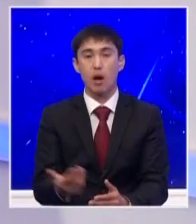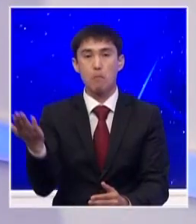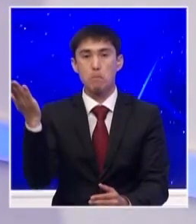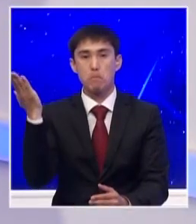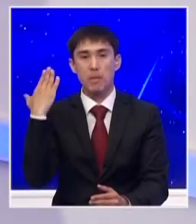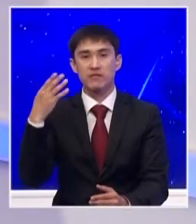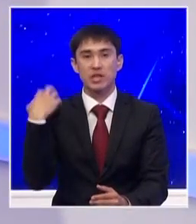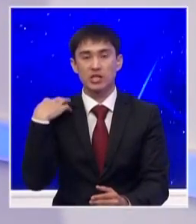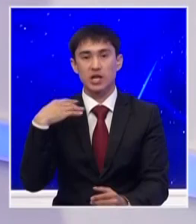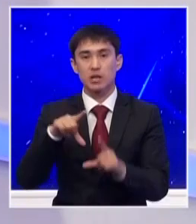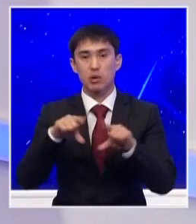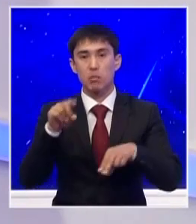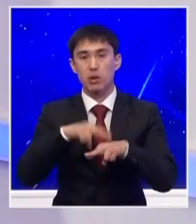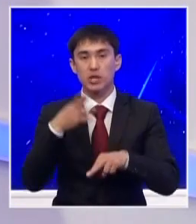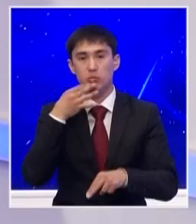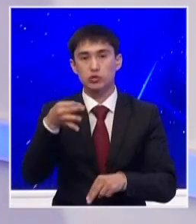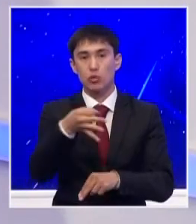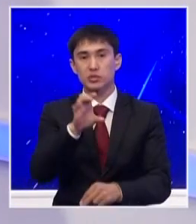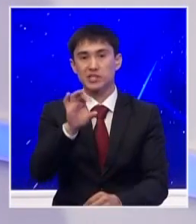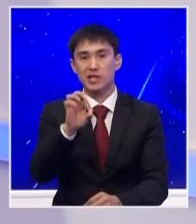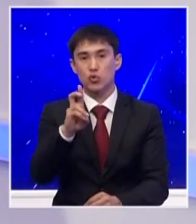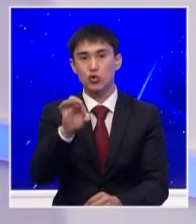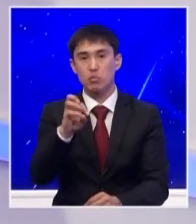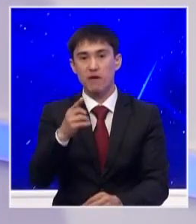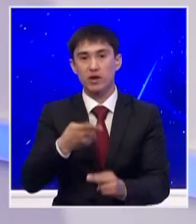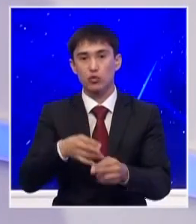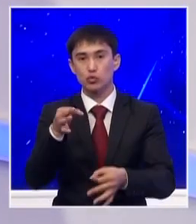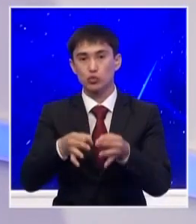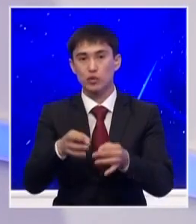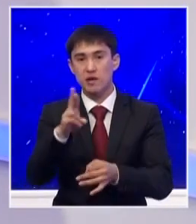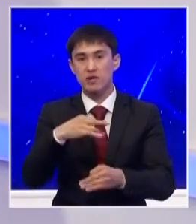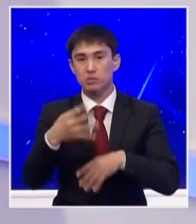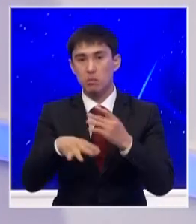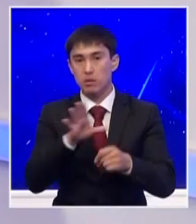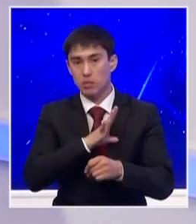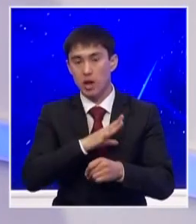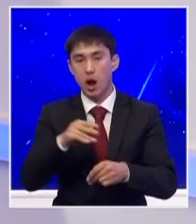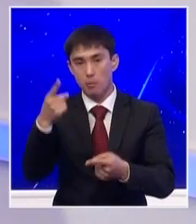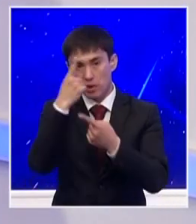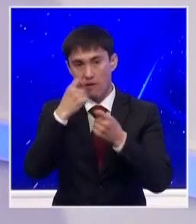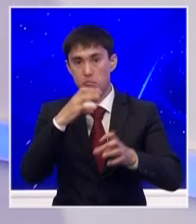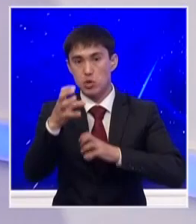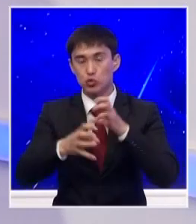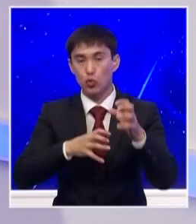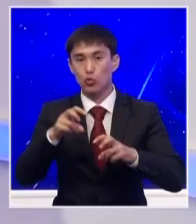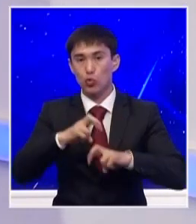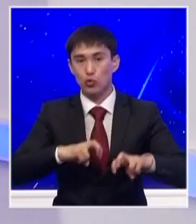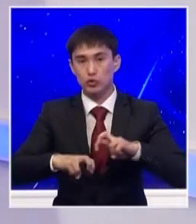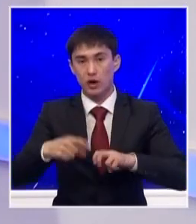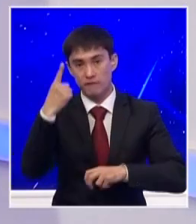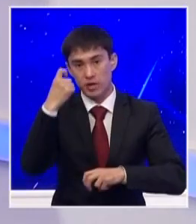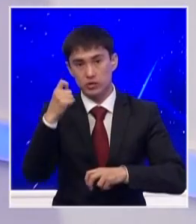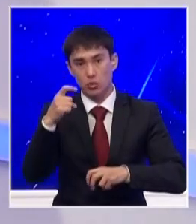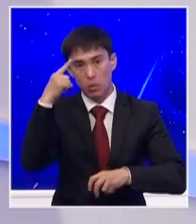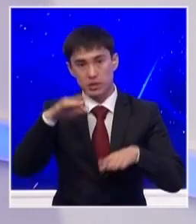Бывший начальник департамента полиции Алматинской области Серик Кудибаев, которого судят по январским событиям, объявлен в международный розыск. Как